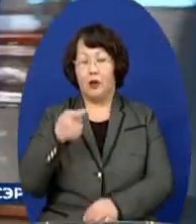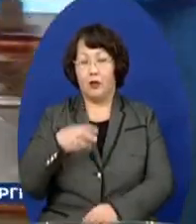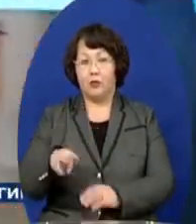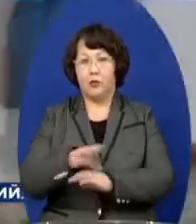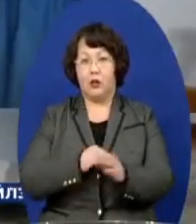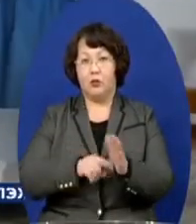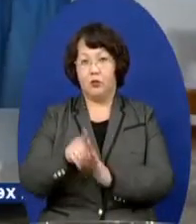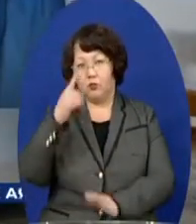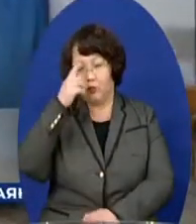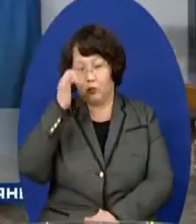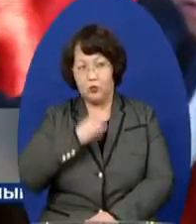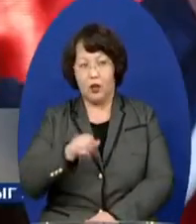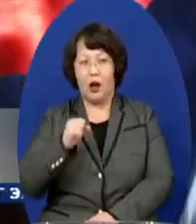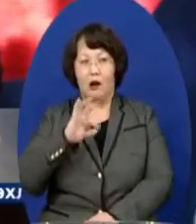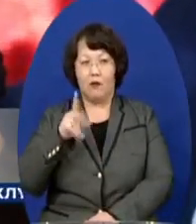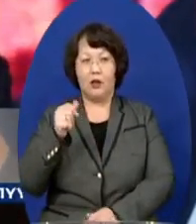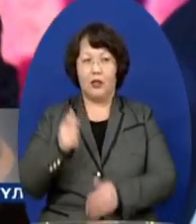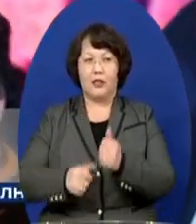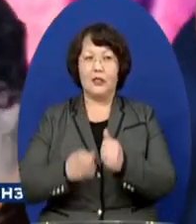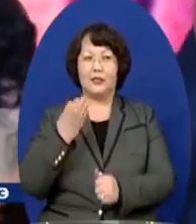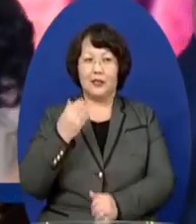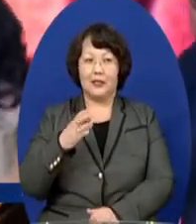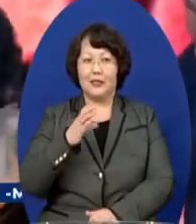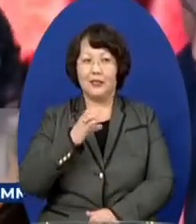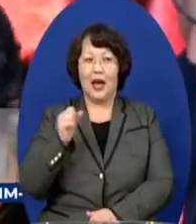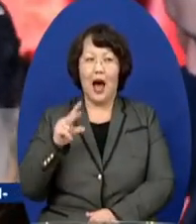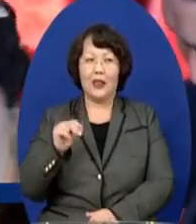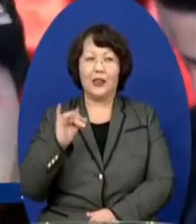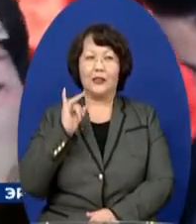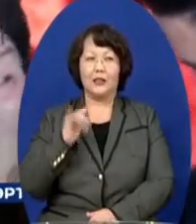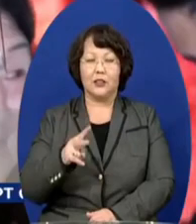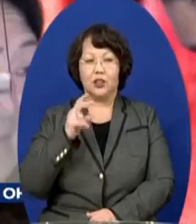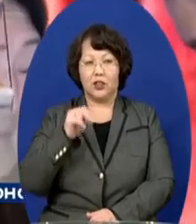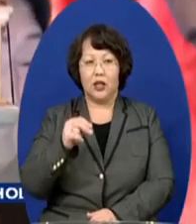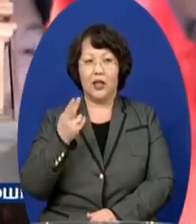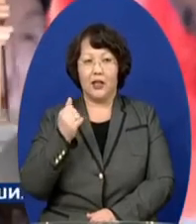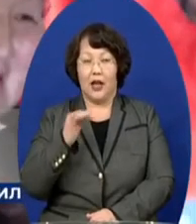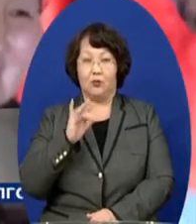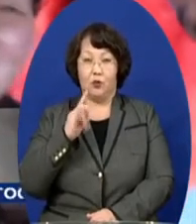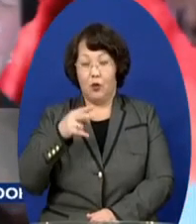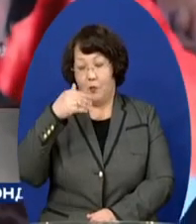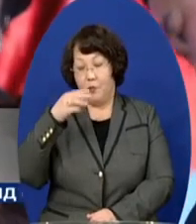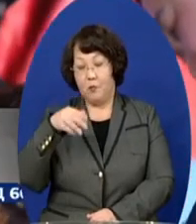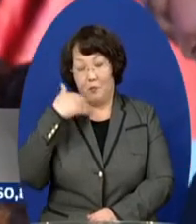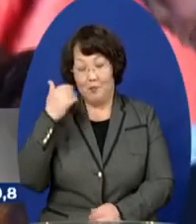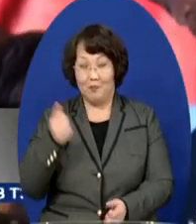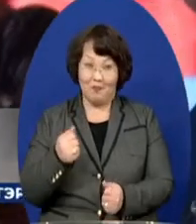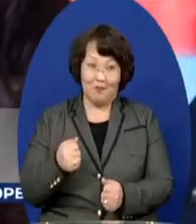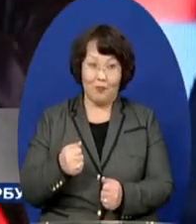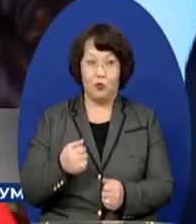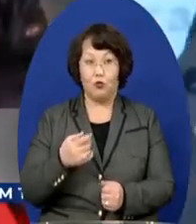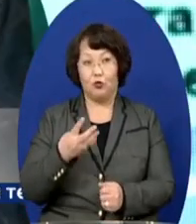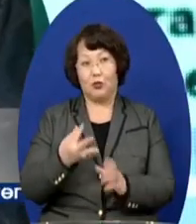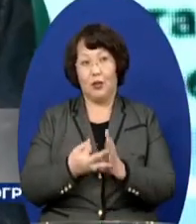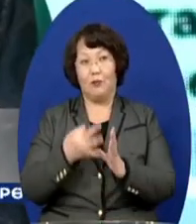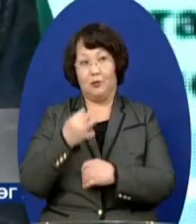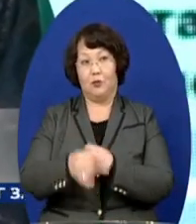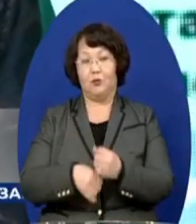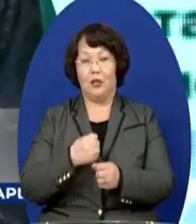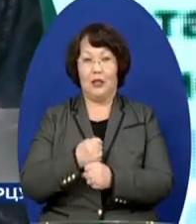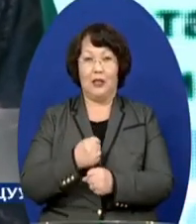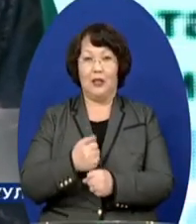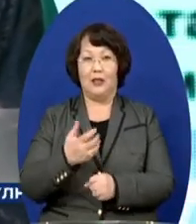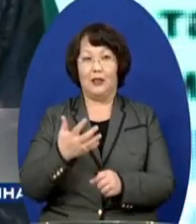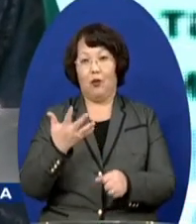удаа Монгол Улсын аварга сайлчин төрсэн байна. Тус сумын Аршанд багийн малтан чөлтмийн дарсүрэн мал аж ахуйн салбарт 48 жил ажиллахдаа 5 удаа